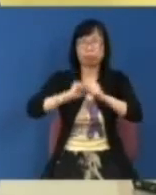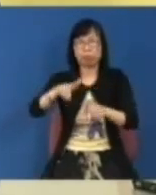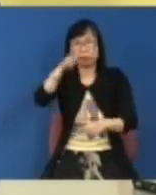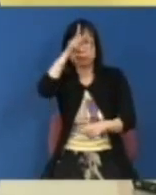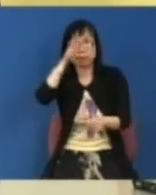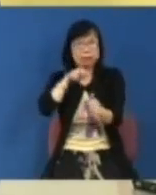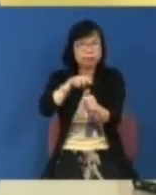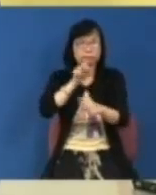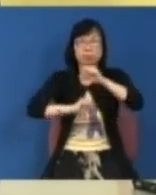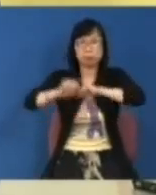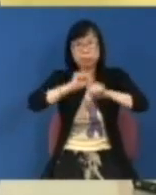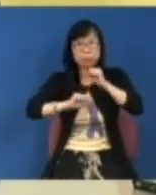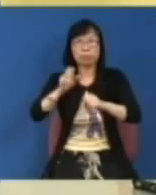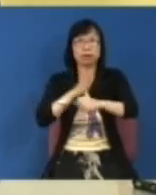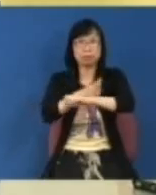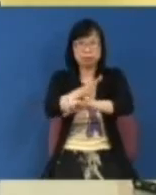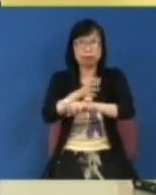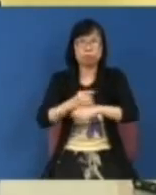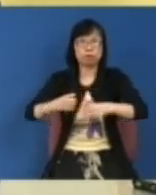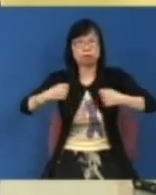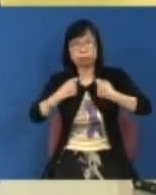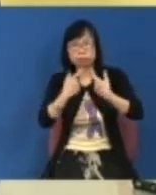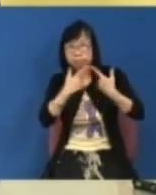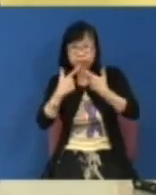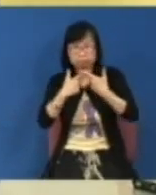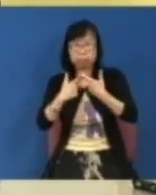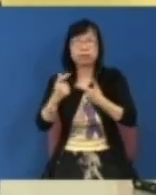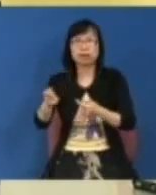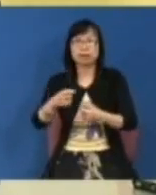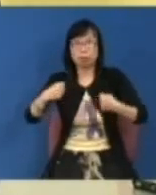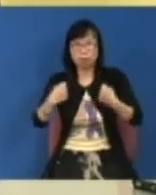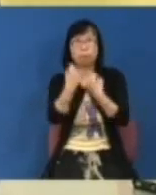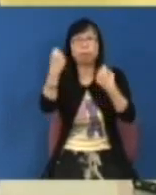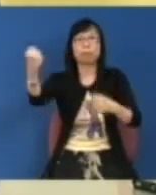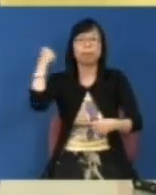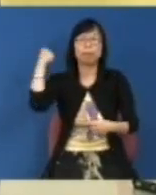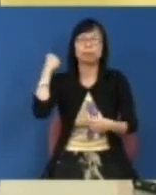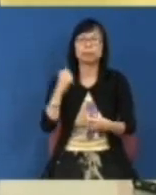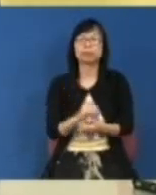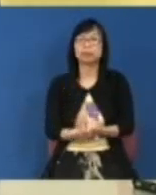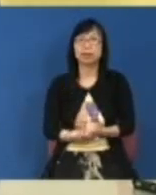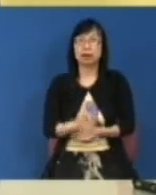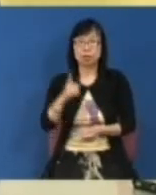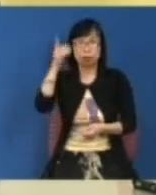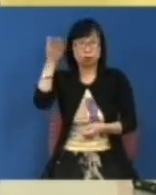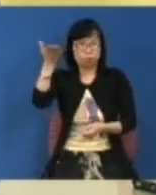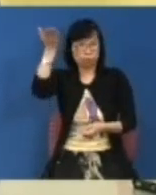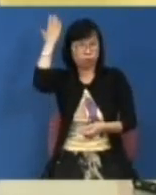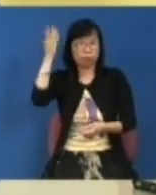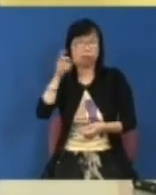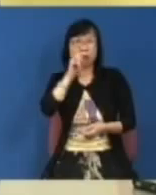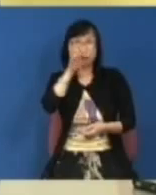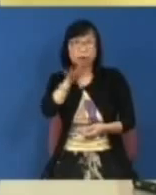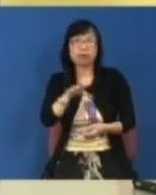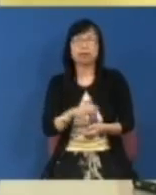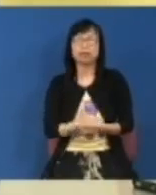動或者喺社會嘅抗爭衝突裏邊嘅暴力啦，咁樣樣。咁我上一集已經講咗，即係話其